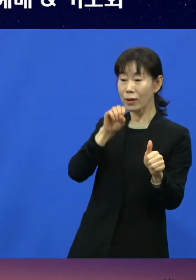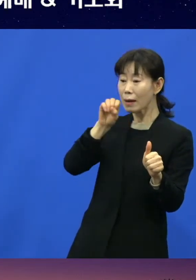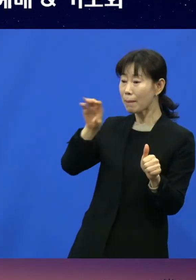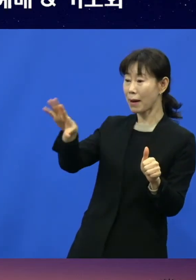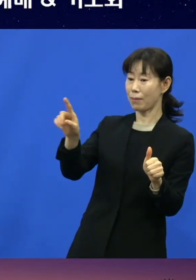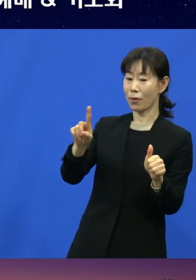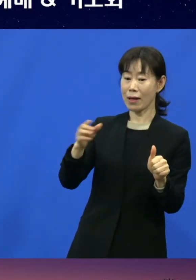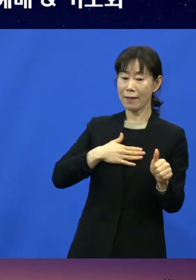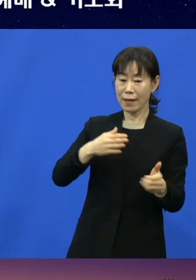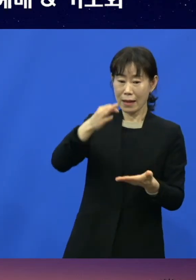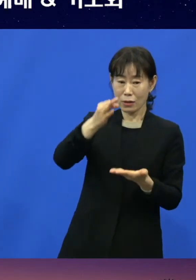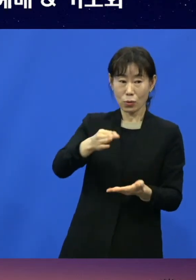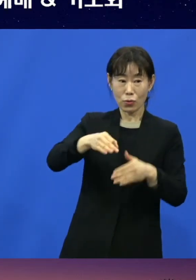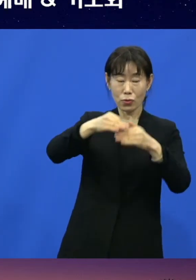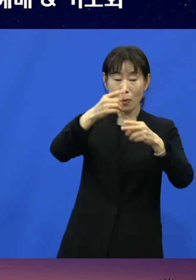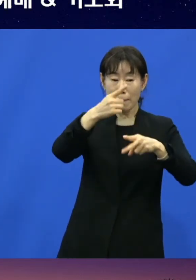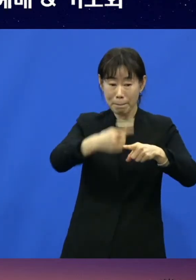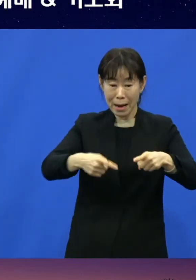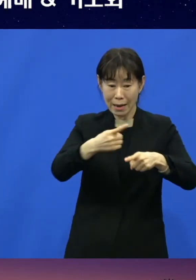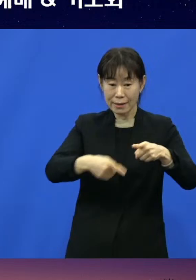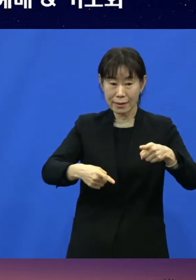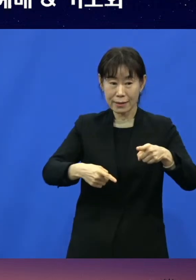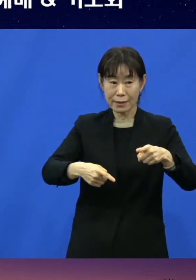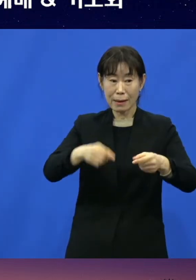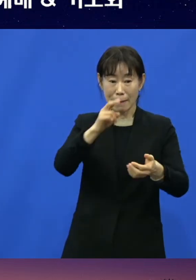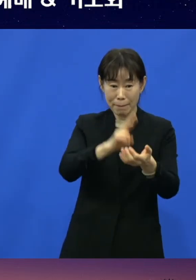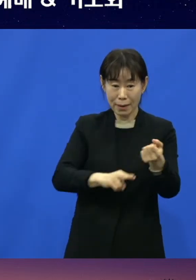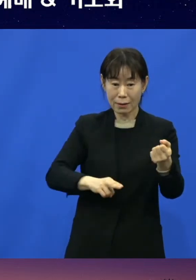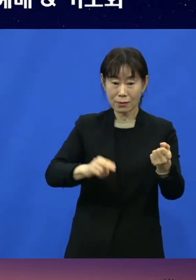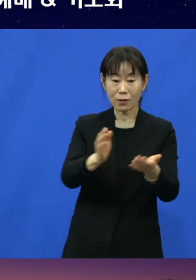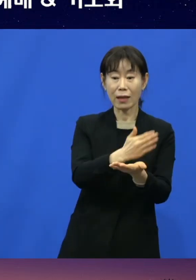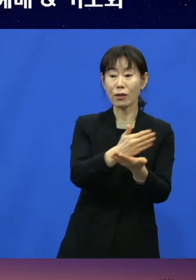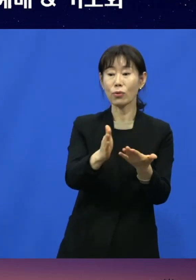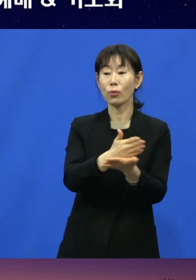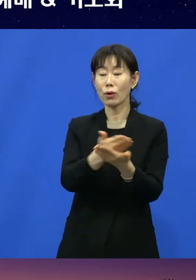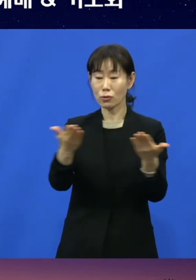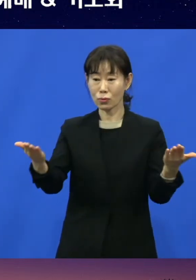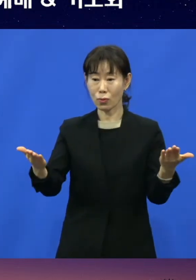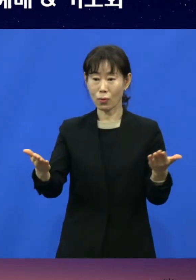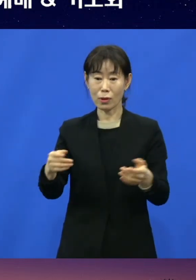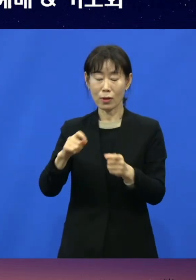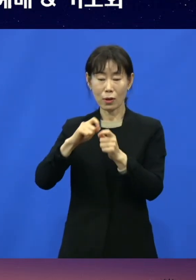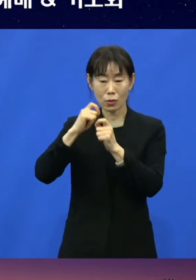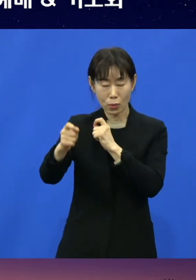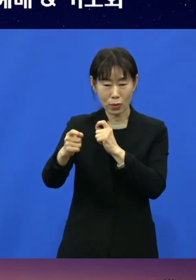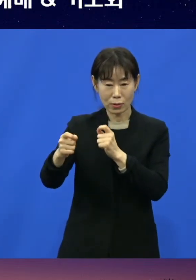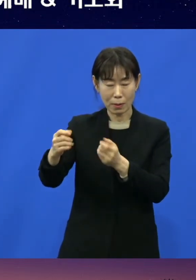만일 누구의 것을 속여서 빼앗은 게 있으면 4배로 갚겠습니다.